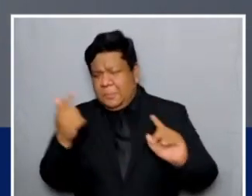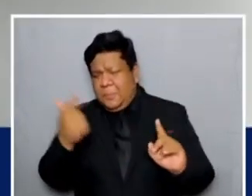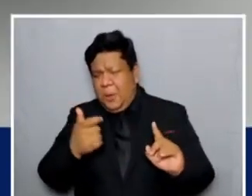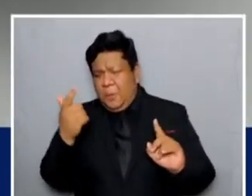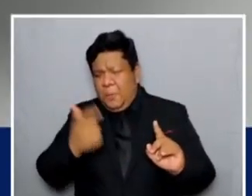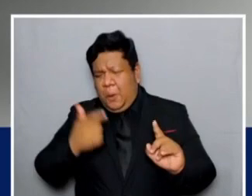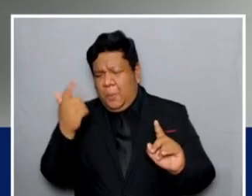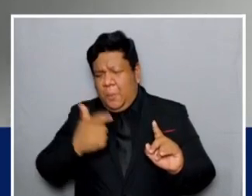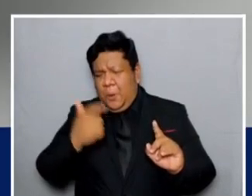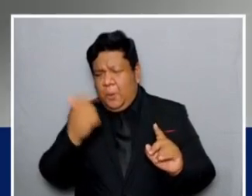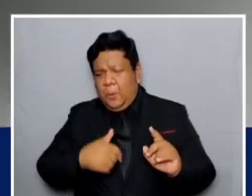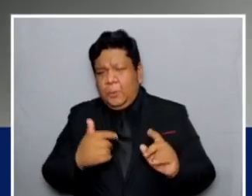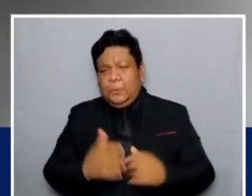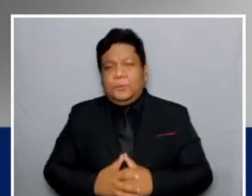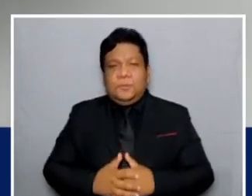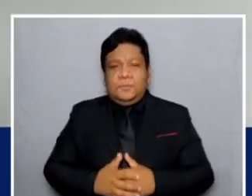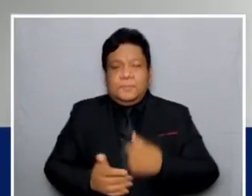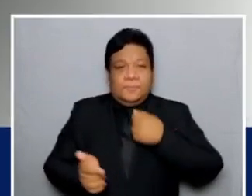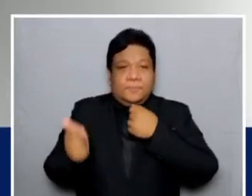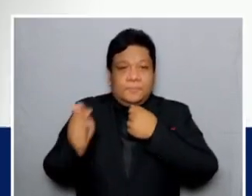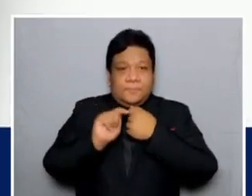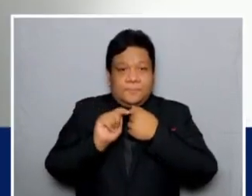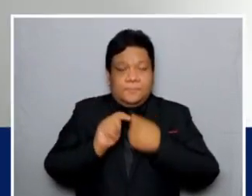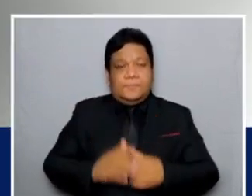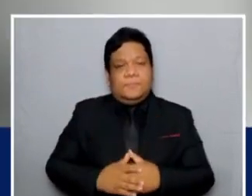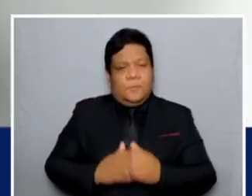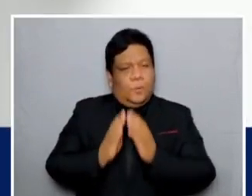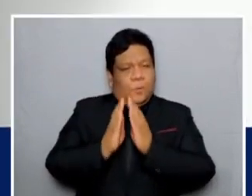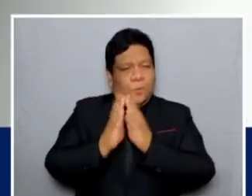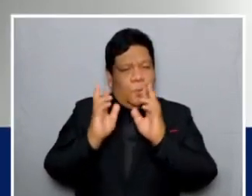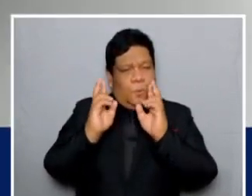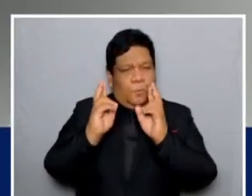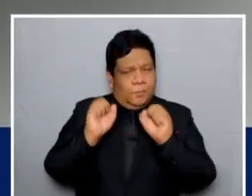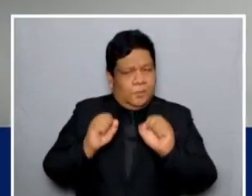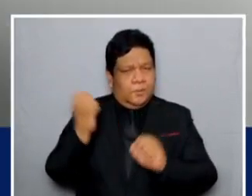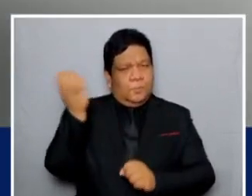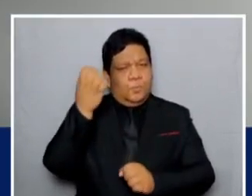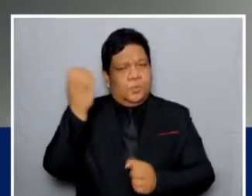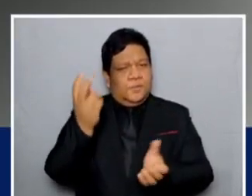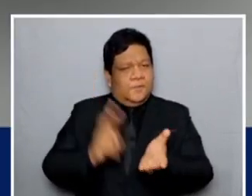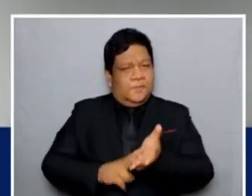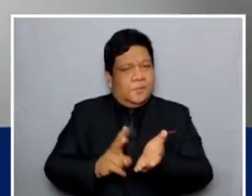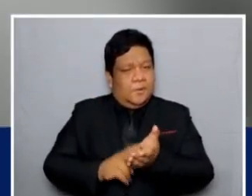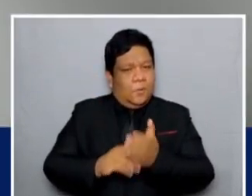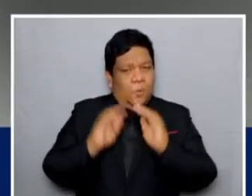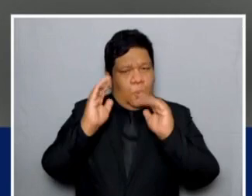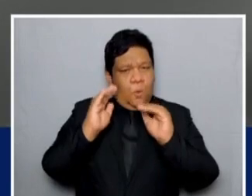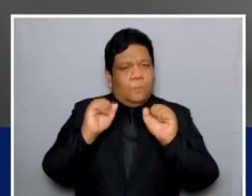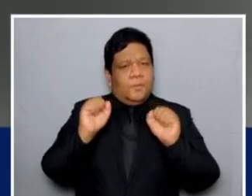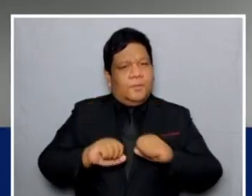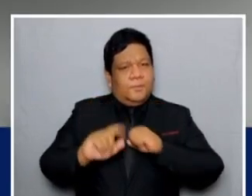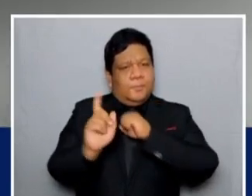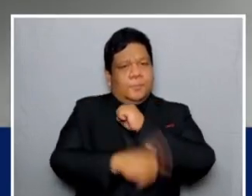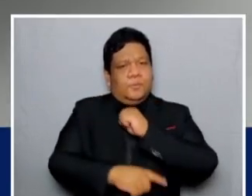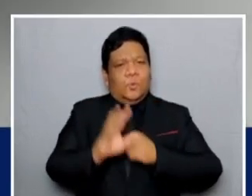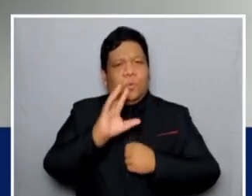mga putok. Hiling niyang makakuha ng emergency visa at umaasang mapapanagot ang pumatay sa